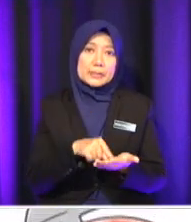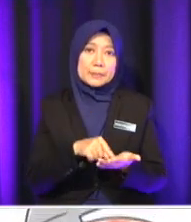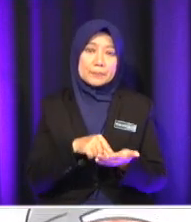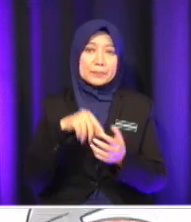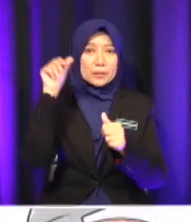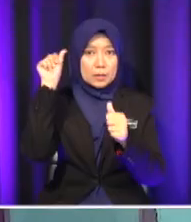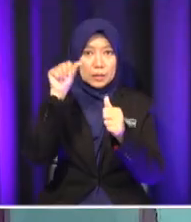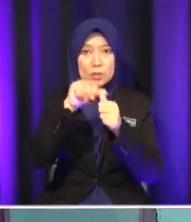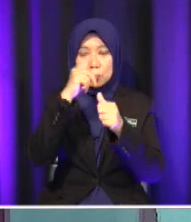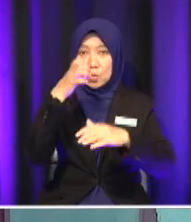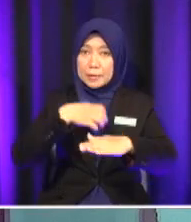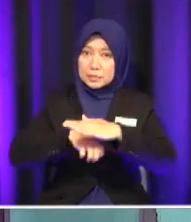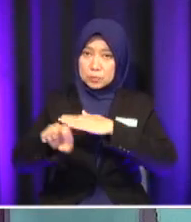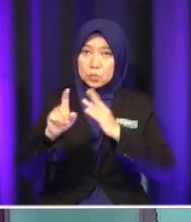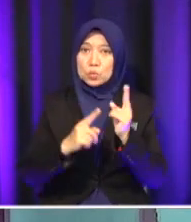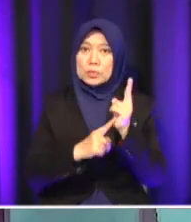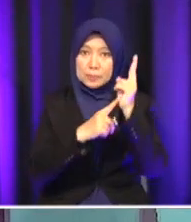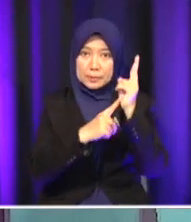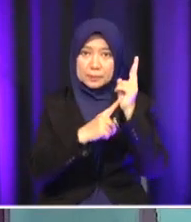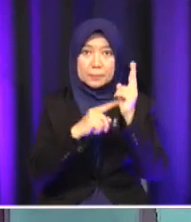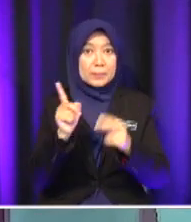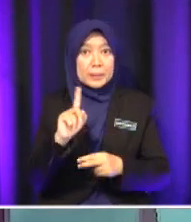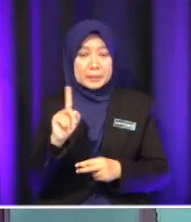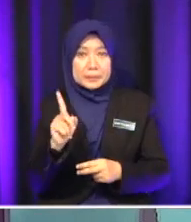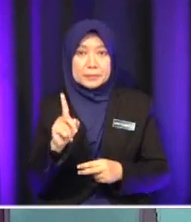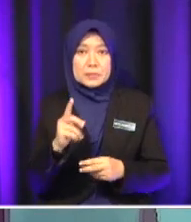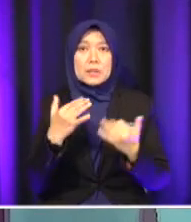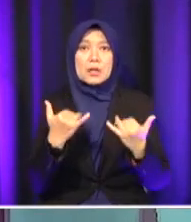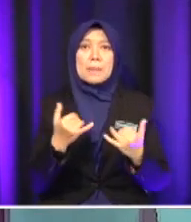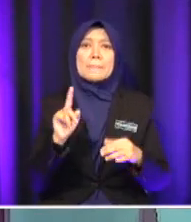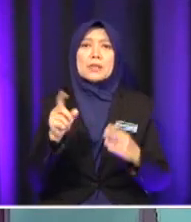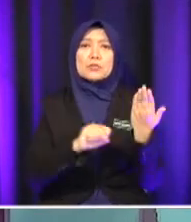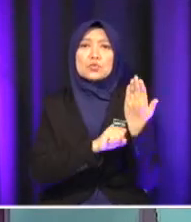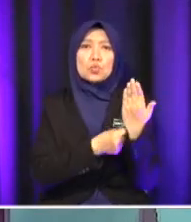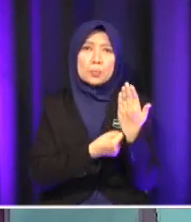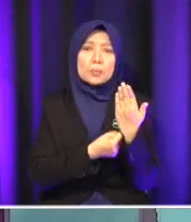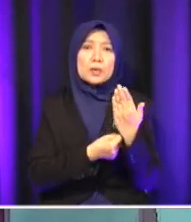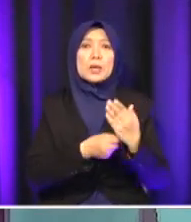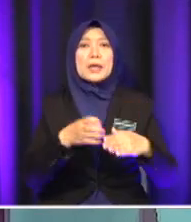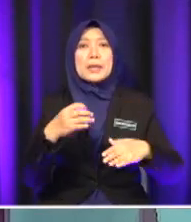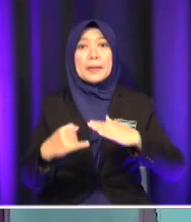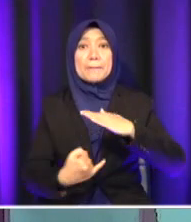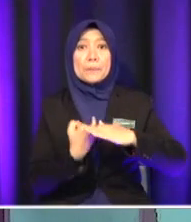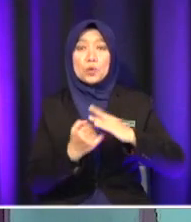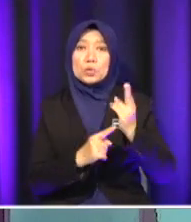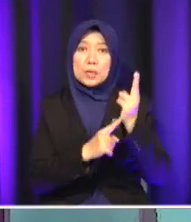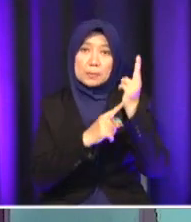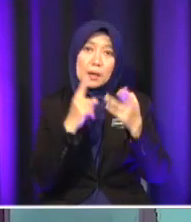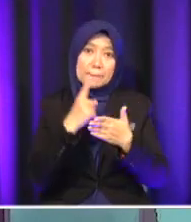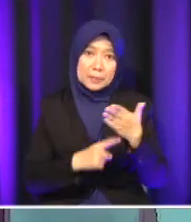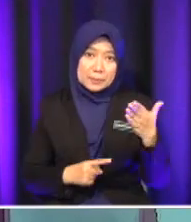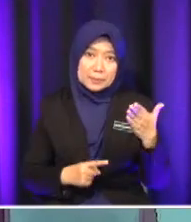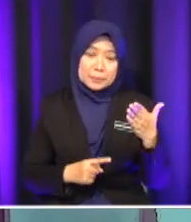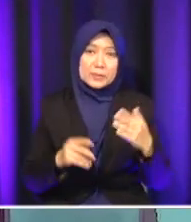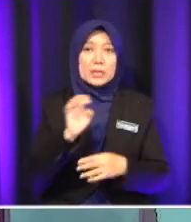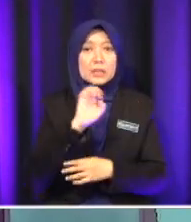haluan Expo utama Kita sekarang kita lihat sumber import kita deh sumber input kita yang utama ialah